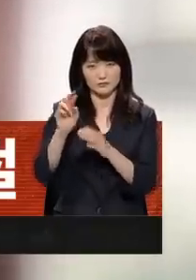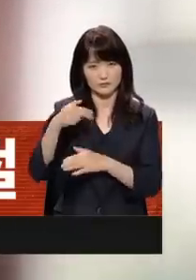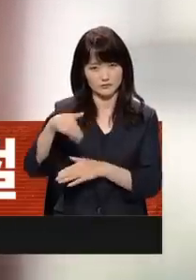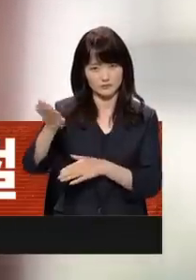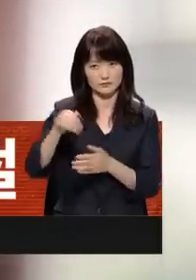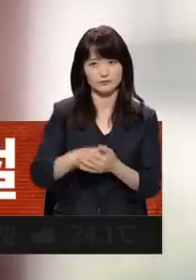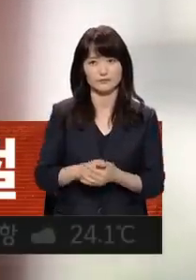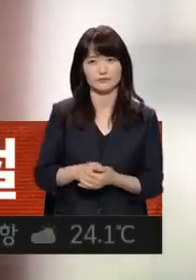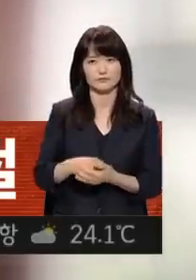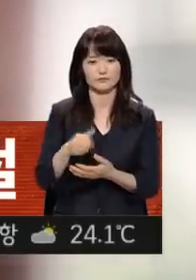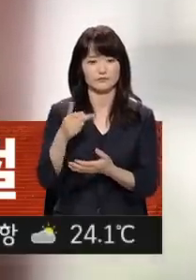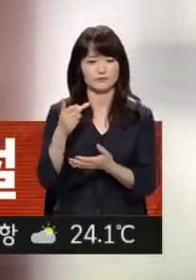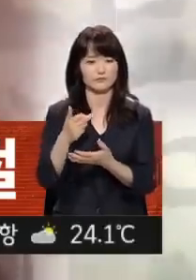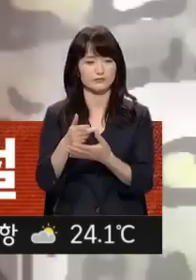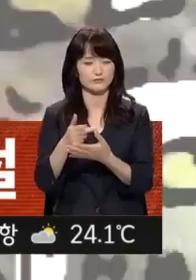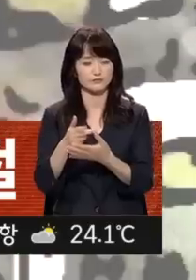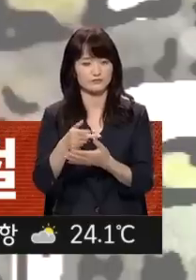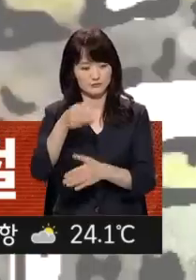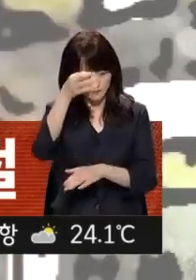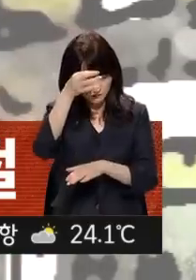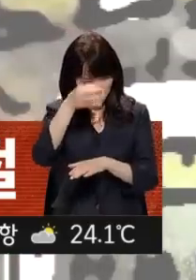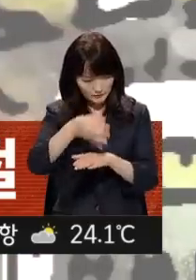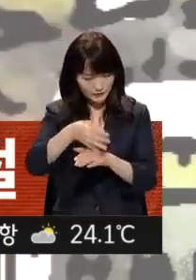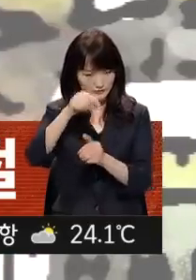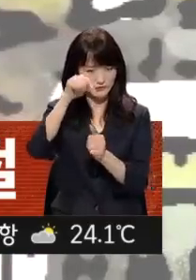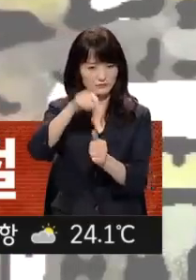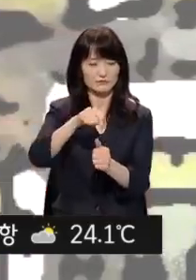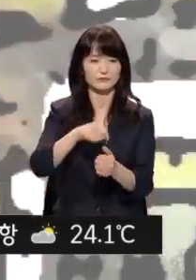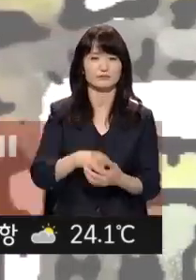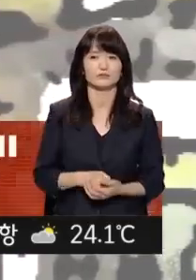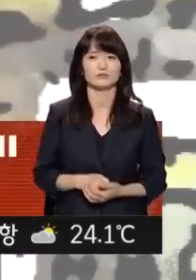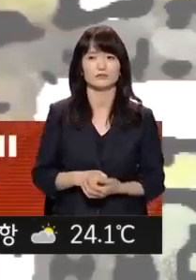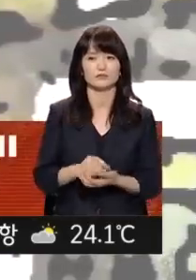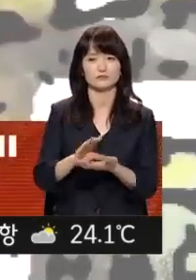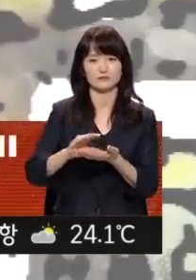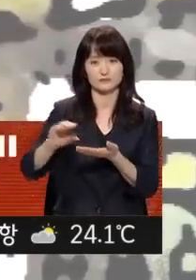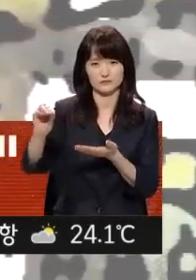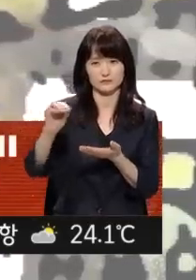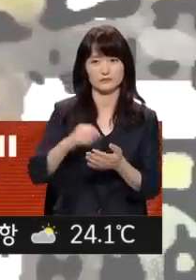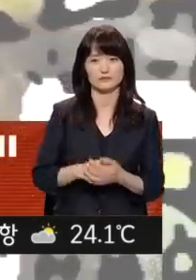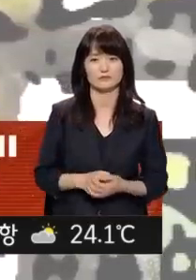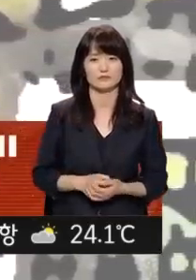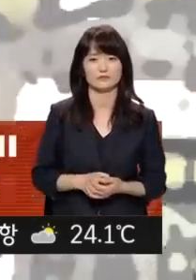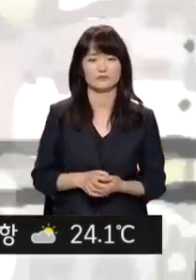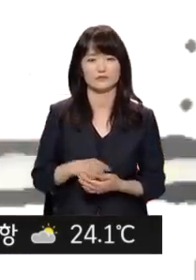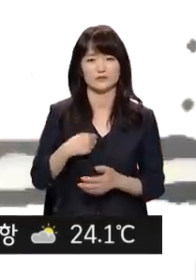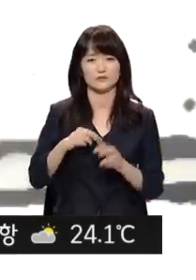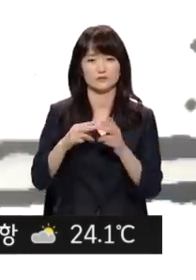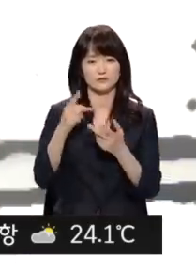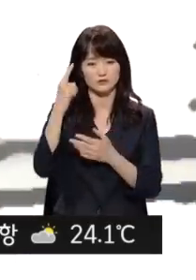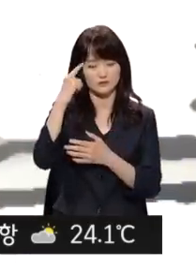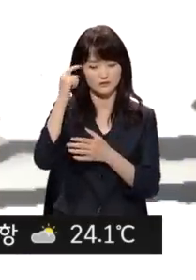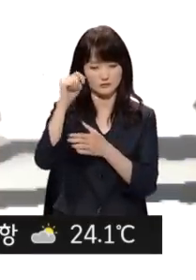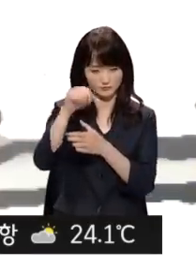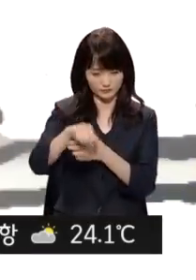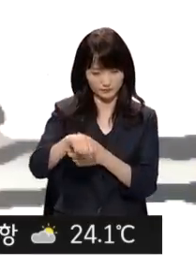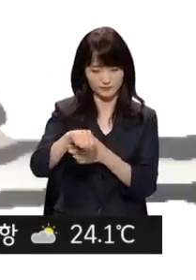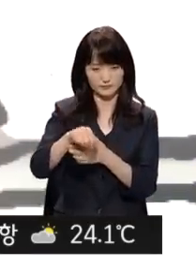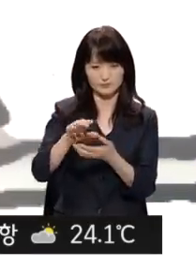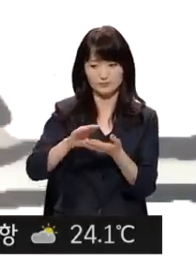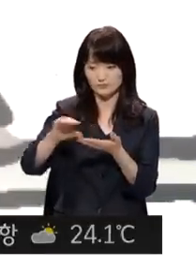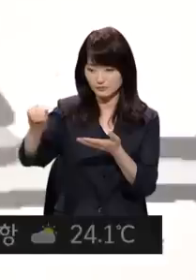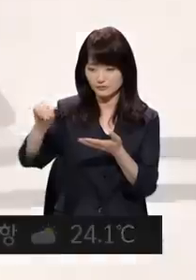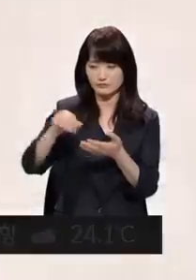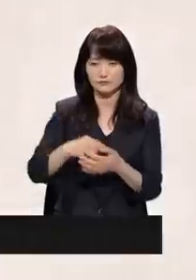첫째에게 죄송하다고 얘기해 이렇게 해서 인사를 갖다가 시키고 자리를 떠났는데 본인도 꾸벅하고 이제 그 했지만 그